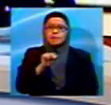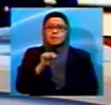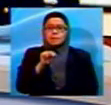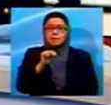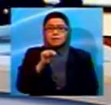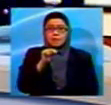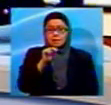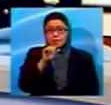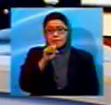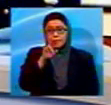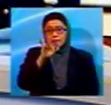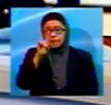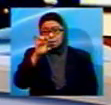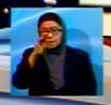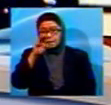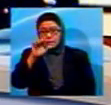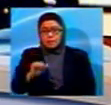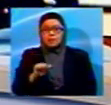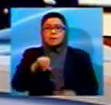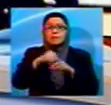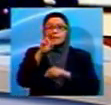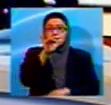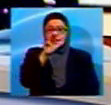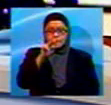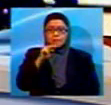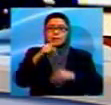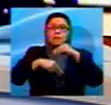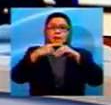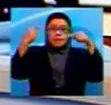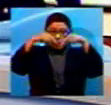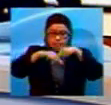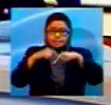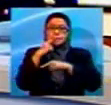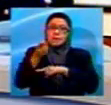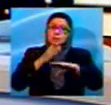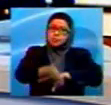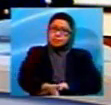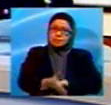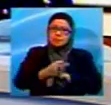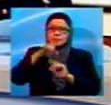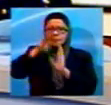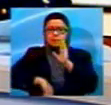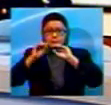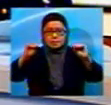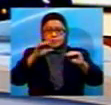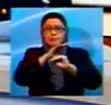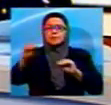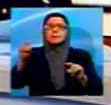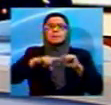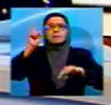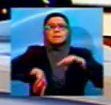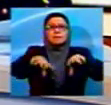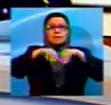rayhadia menyatkannya sebag ketlaluanad danleh oleh rakyat Malaysia yang bersikap rasional